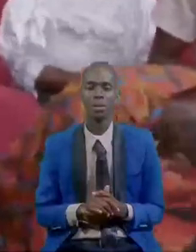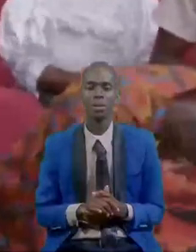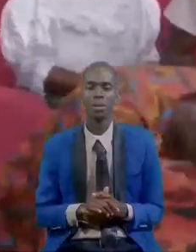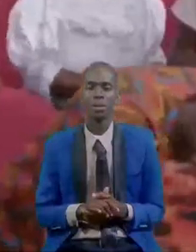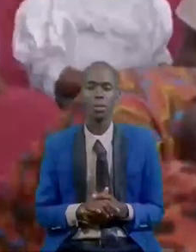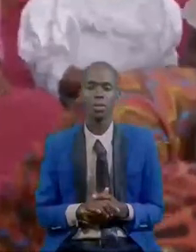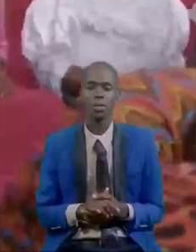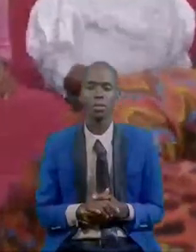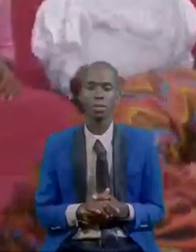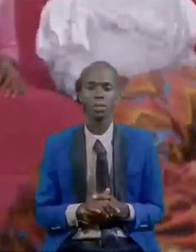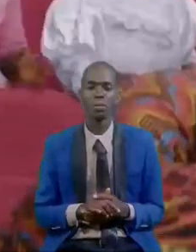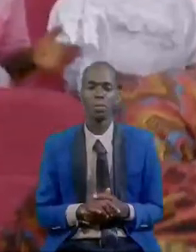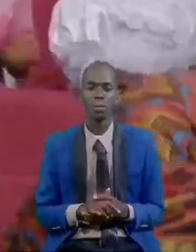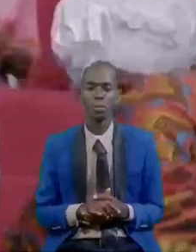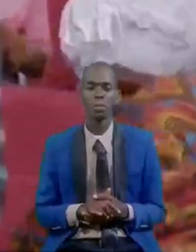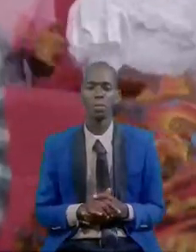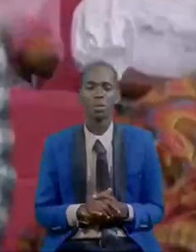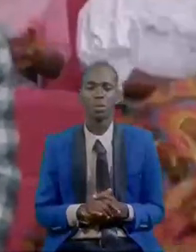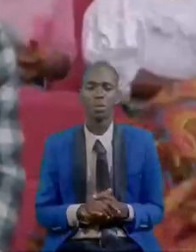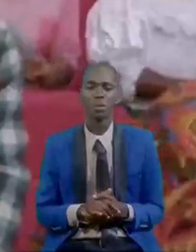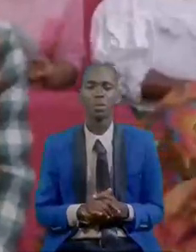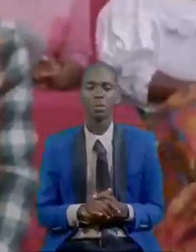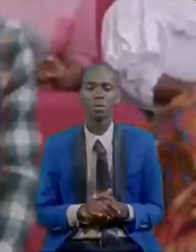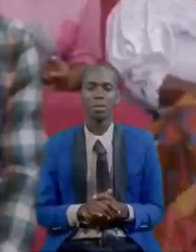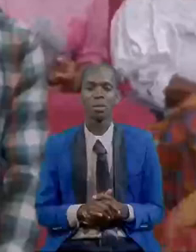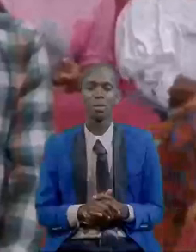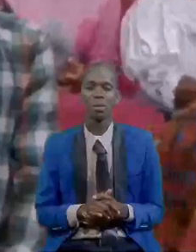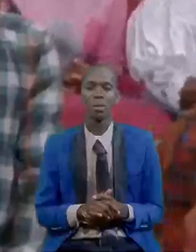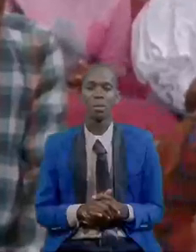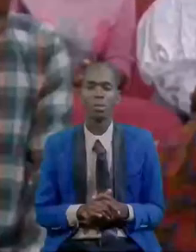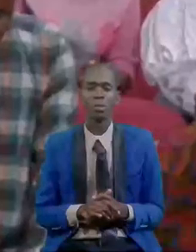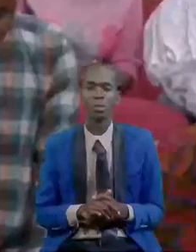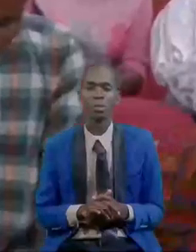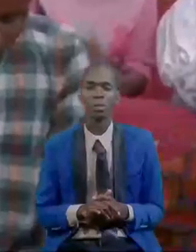Ne laisse aucune pierre sans être tournée.